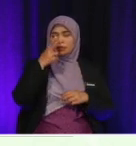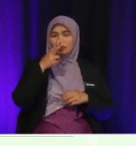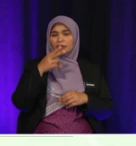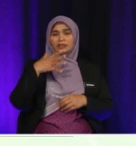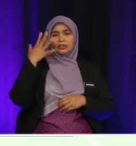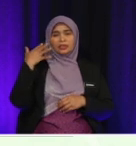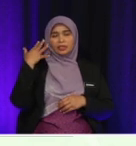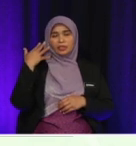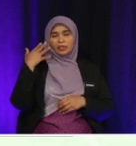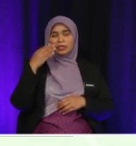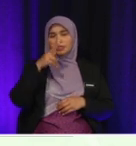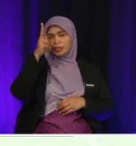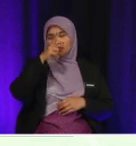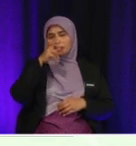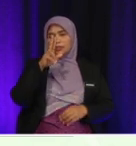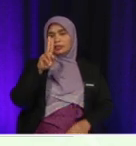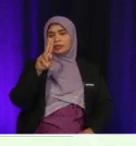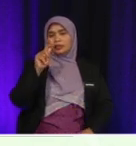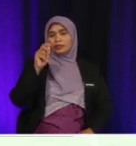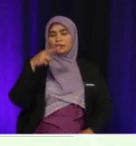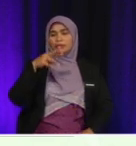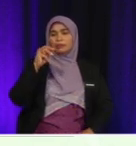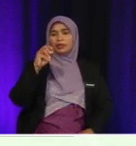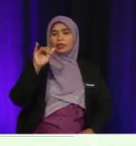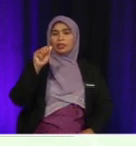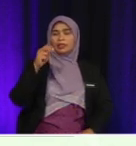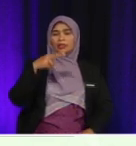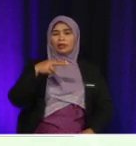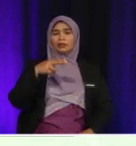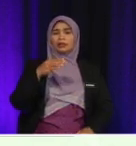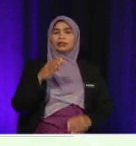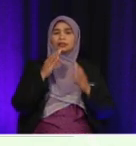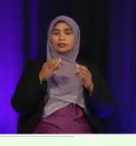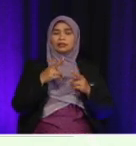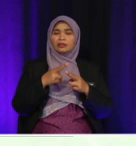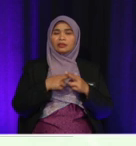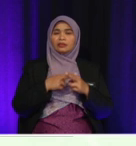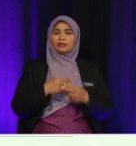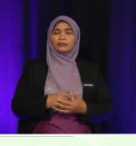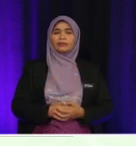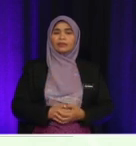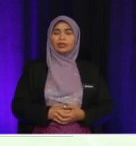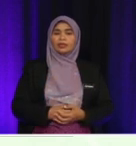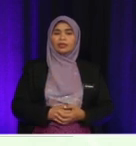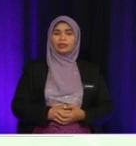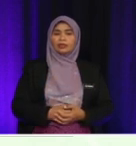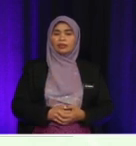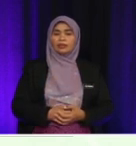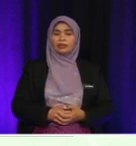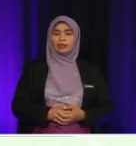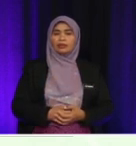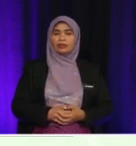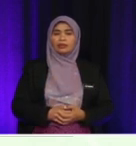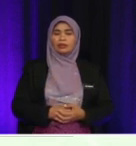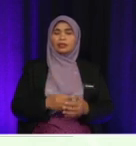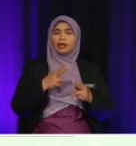sejarah kerajaan uthmaniah secara ringkas mungkin murid-murid akan rasa panik macam mana nak cerita sejarah ni Nyatakan dua